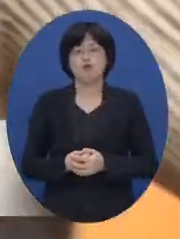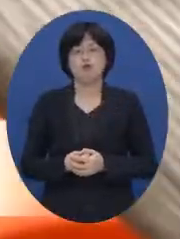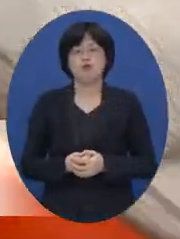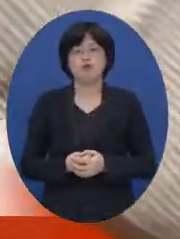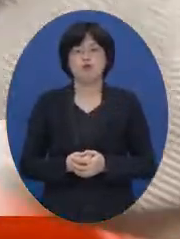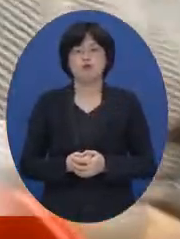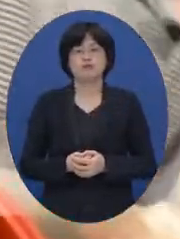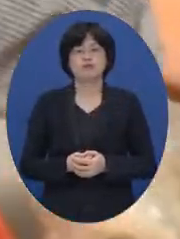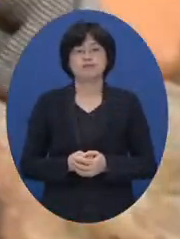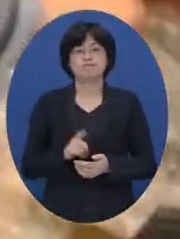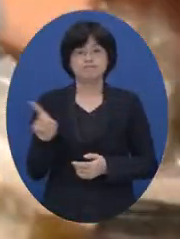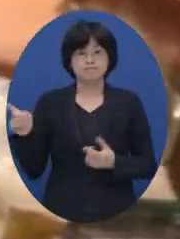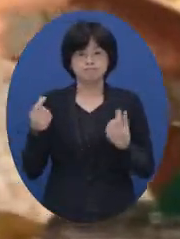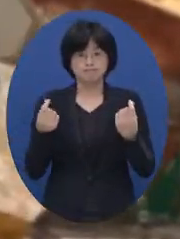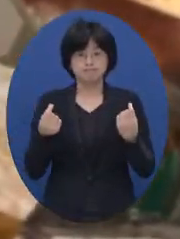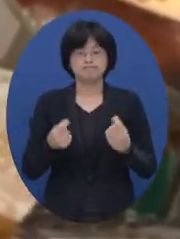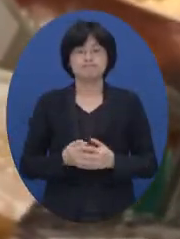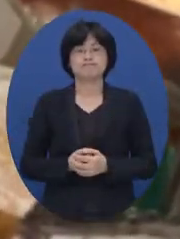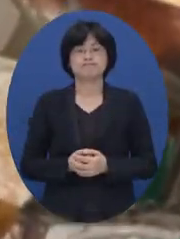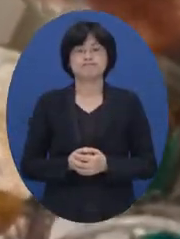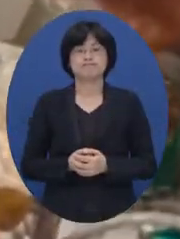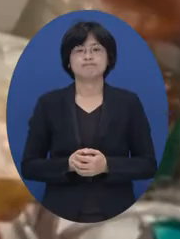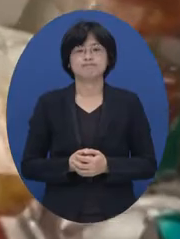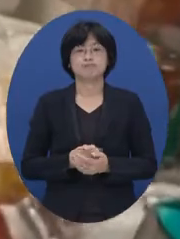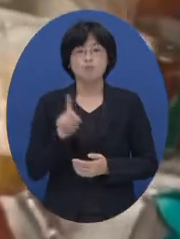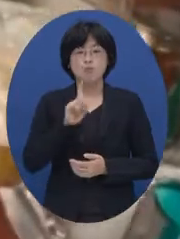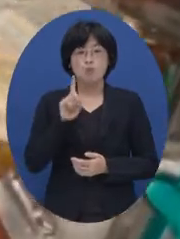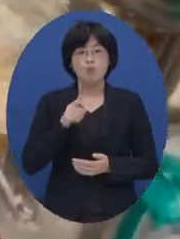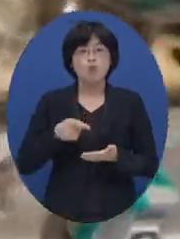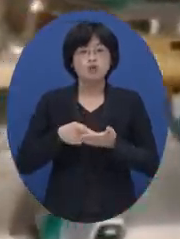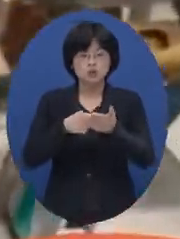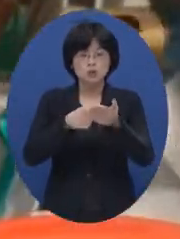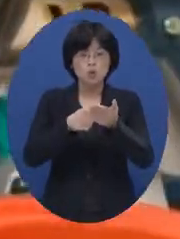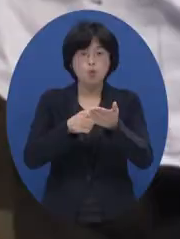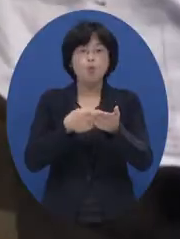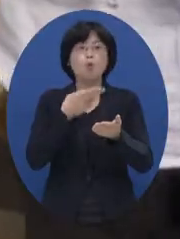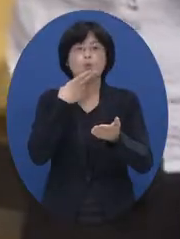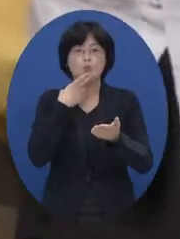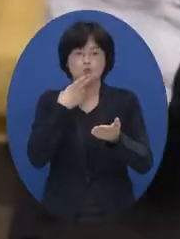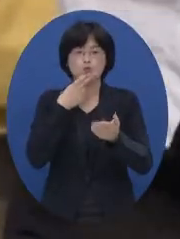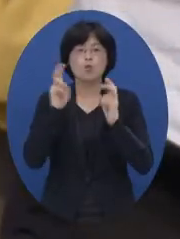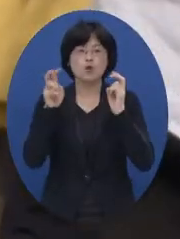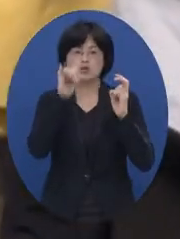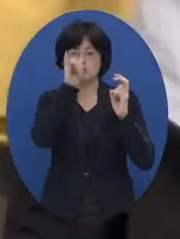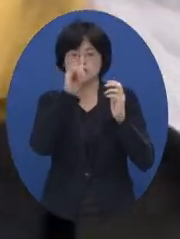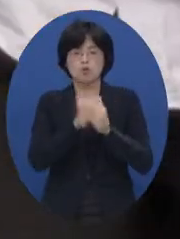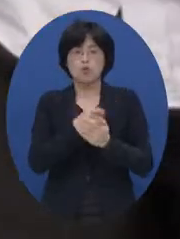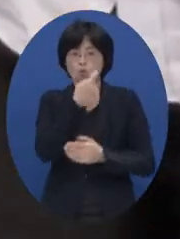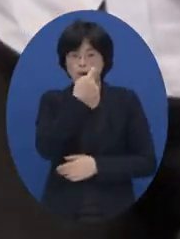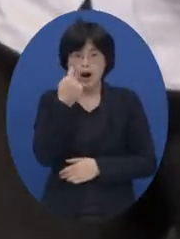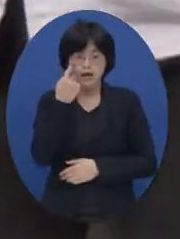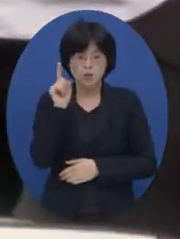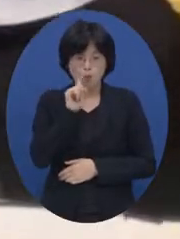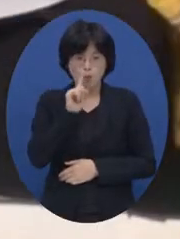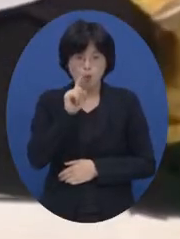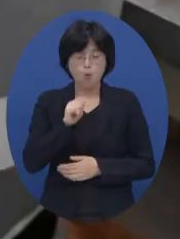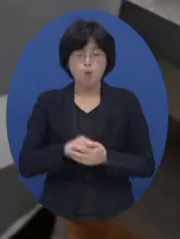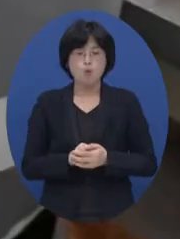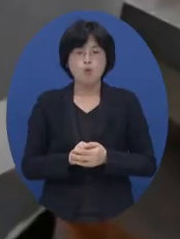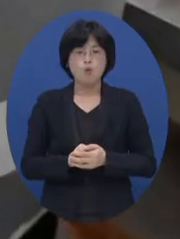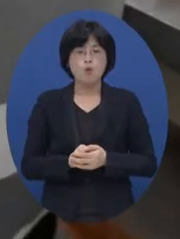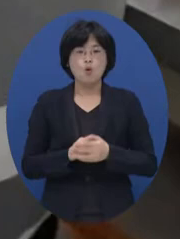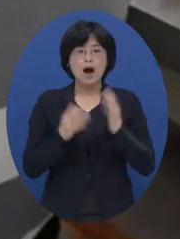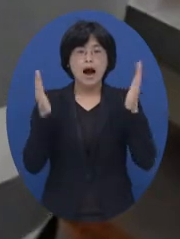들어가는 거 잖아요 예요 심지어 업장 신고 조차 하지 않았습니다 확인결과 납품 업체로 선정된 업주의